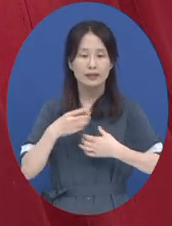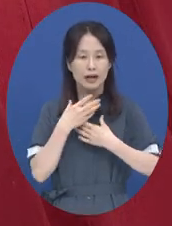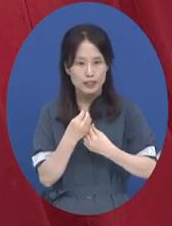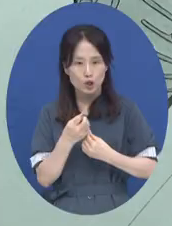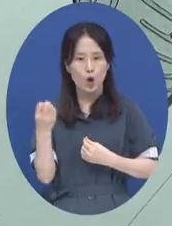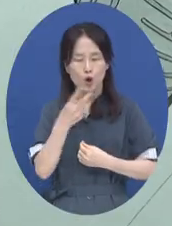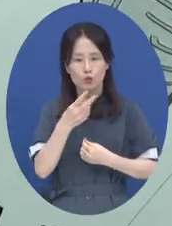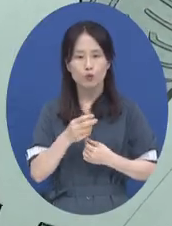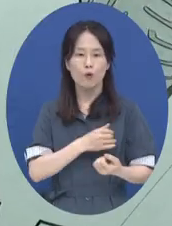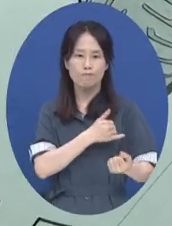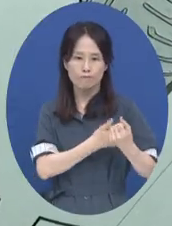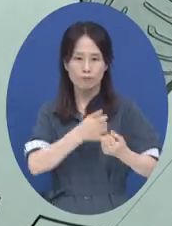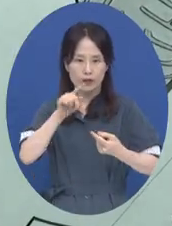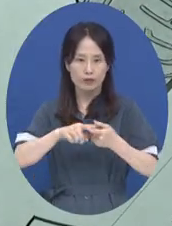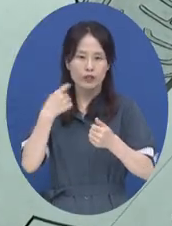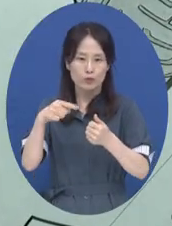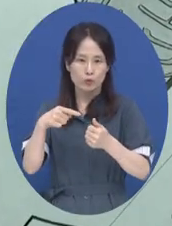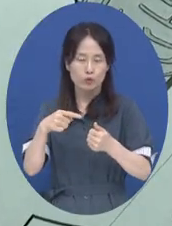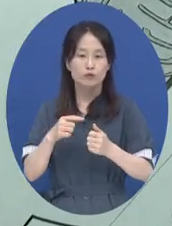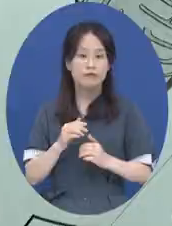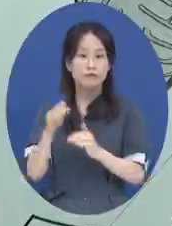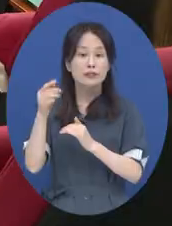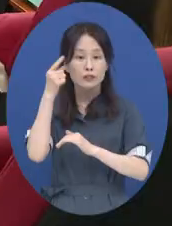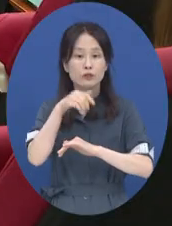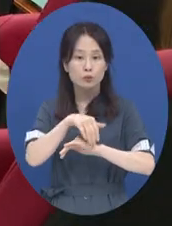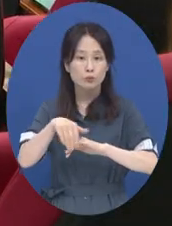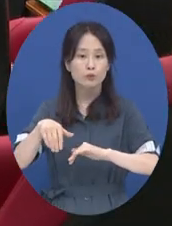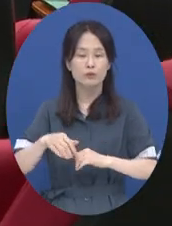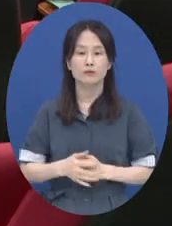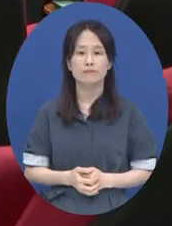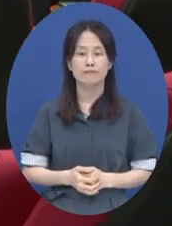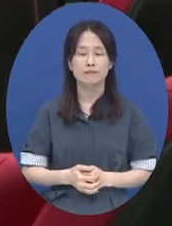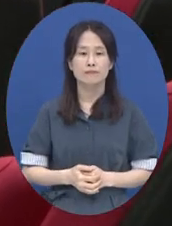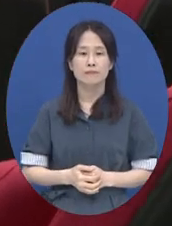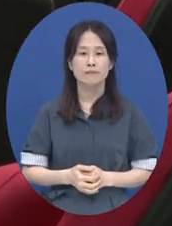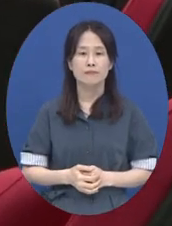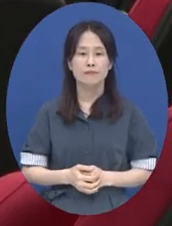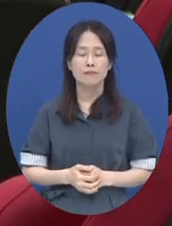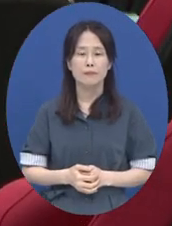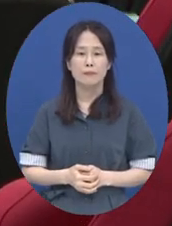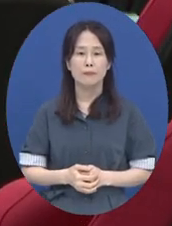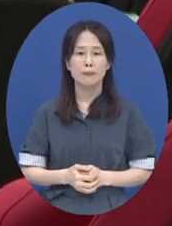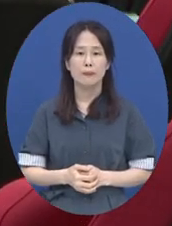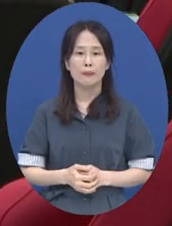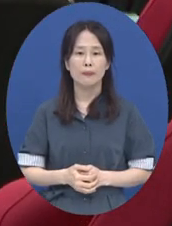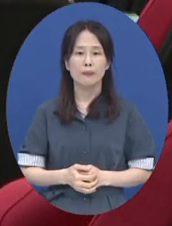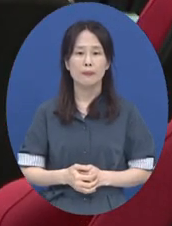안전과 노동인권 등에 관한 교육을 진행할 계획입니다. 경기지TV 구영슬입니다.